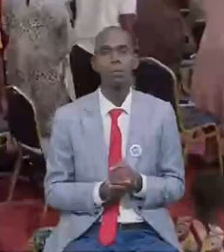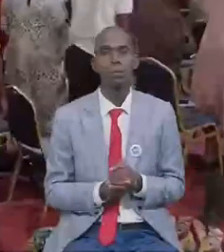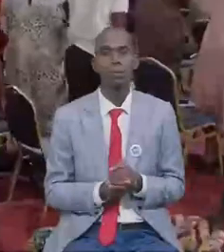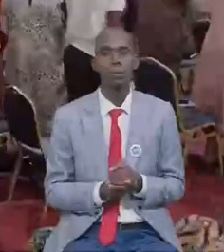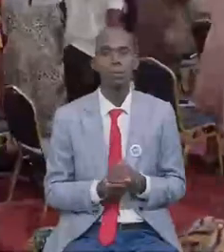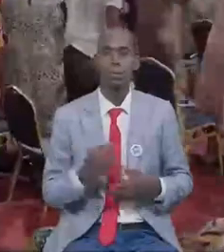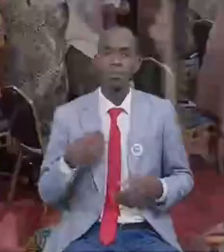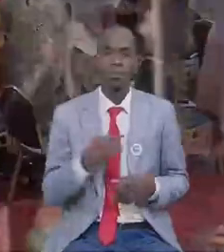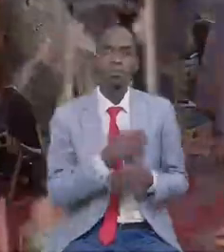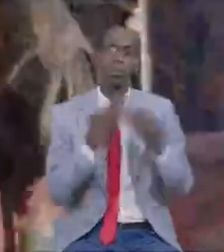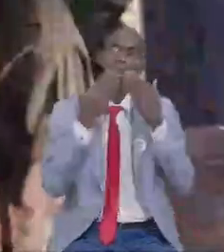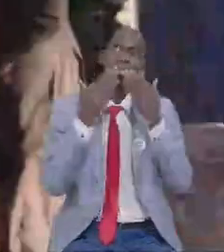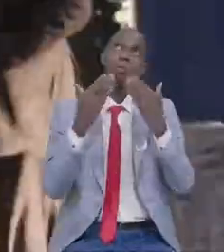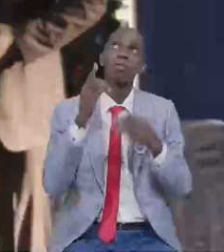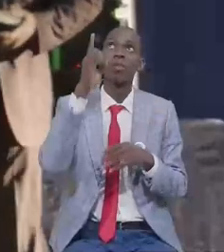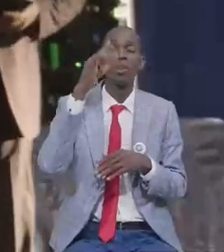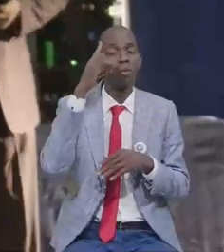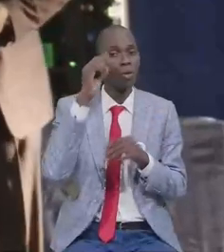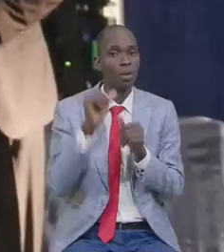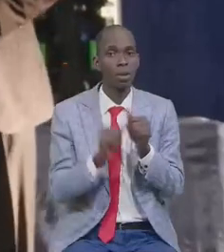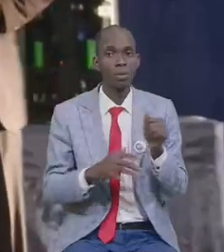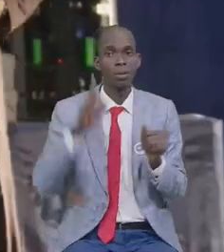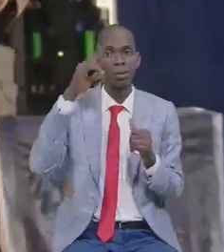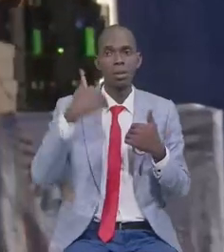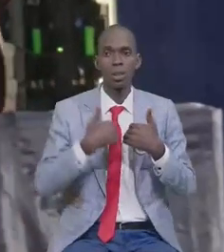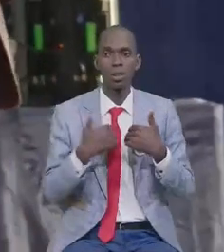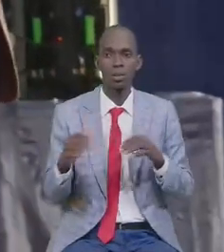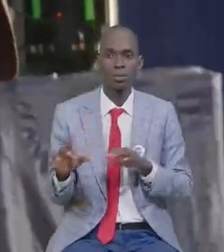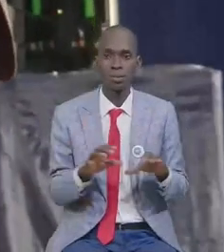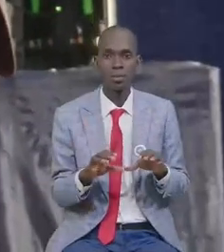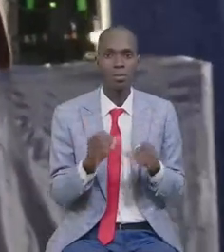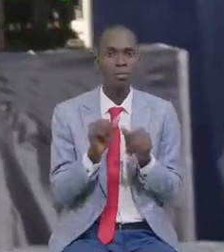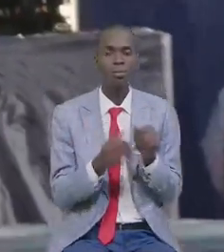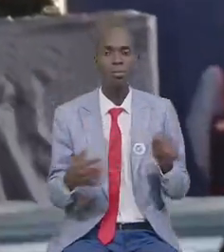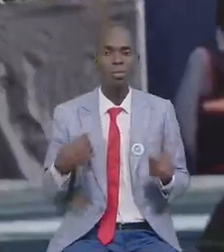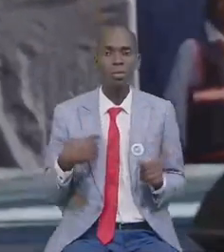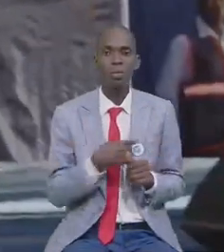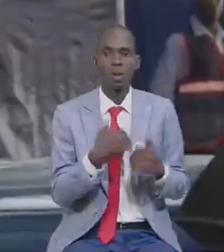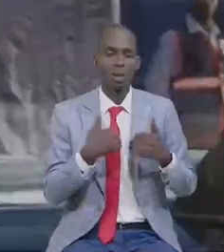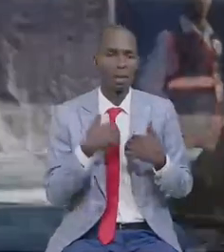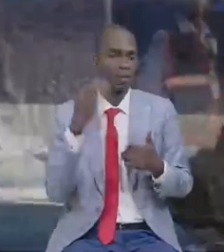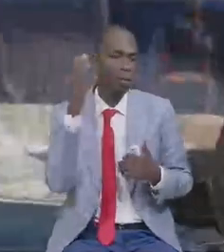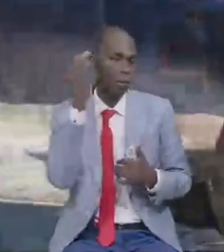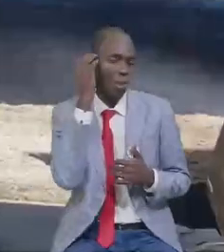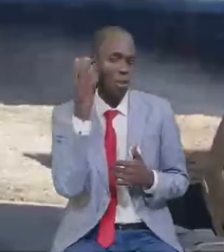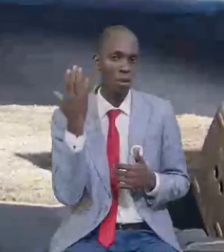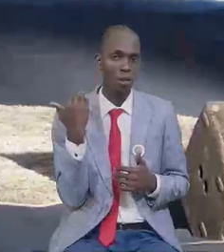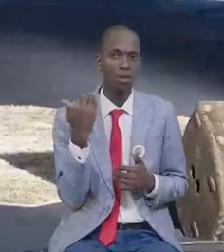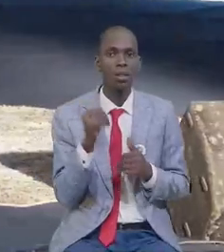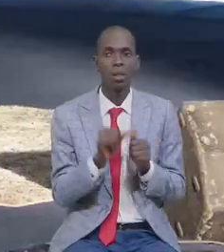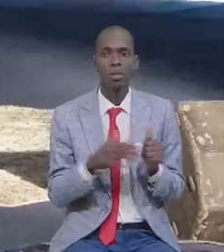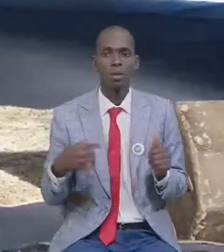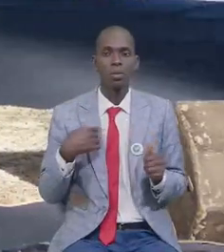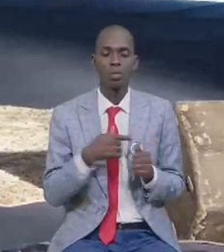Nous remercions Dieu pour tout ce qu'il a fait, tout ce que nous avons entendu et tout ce que nous avons